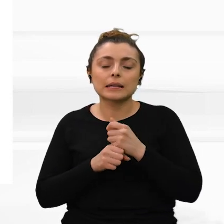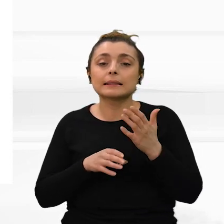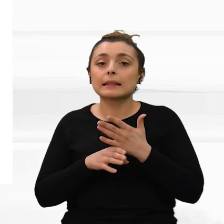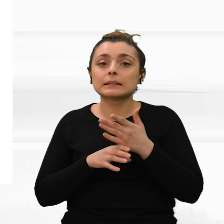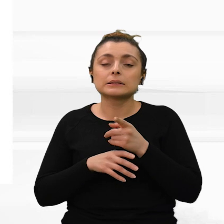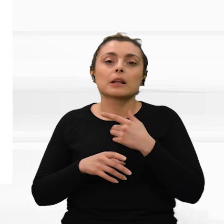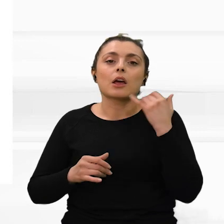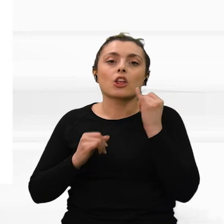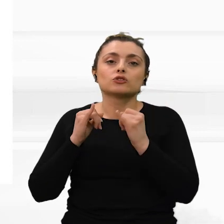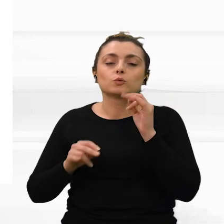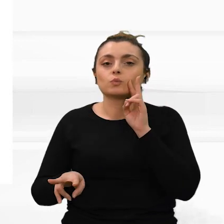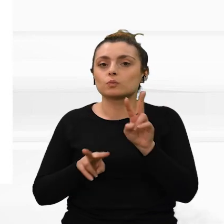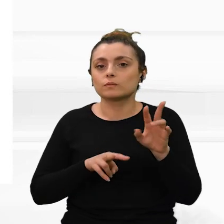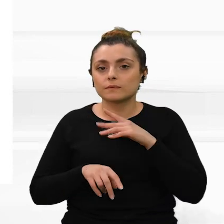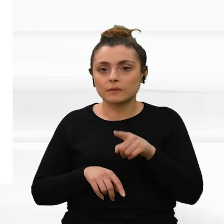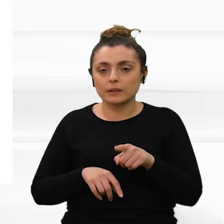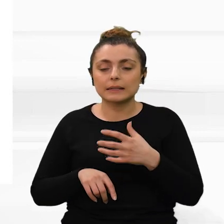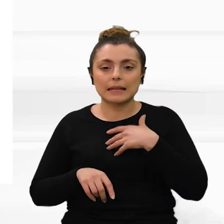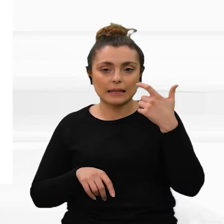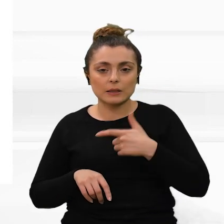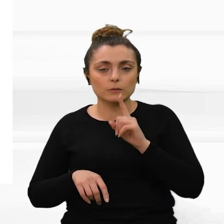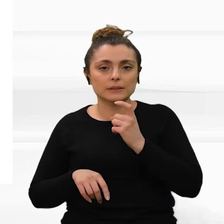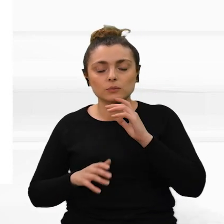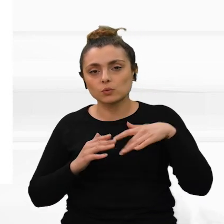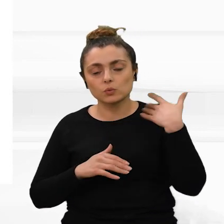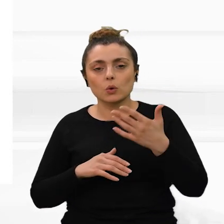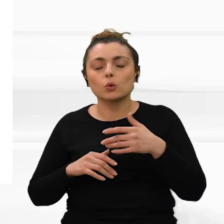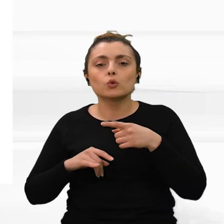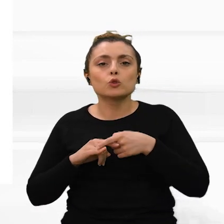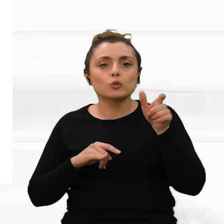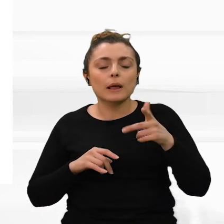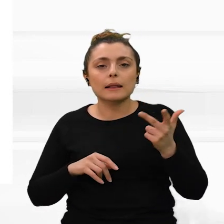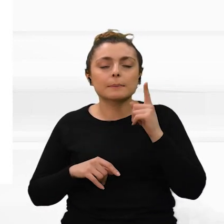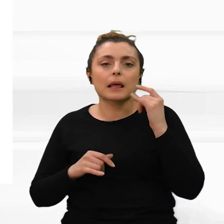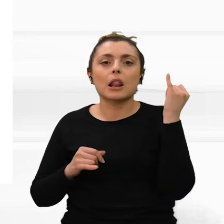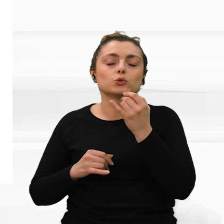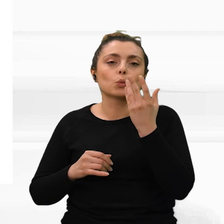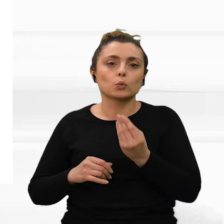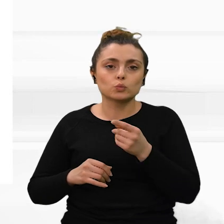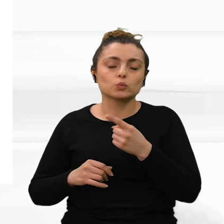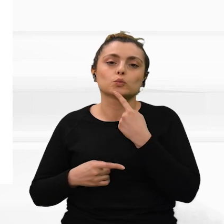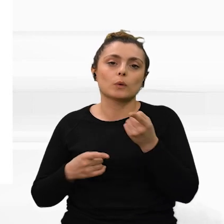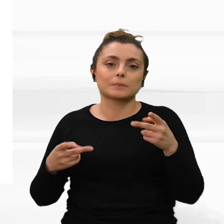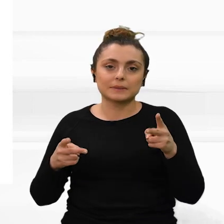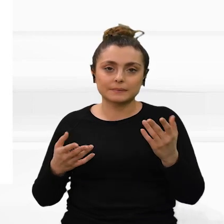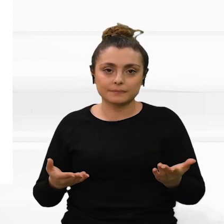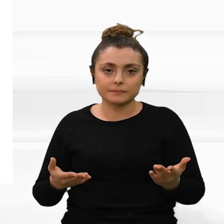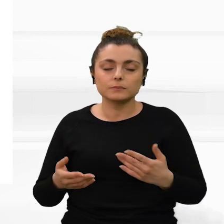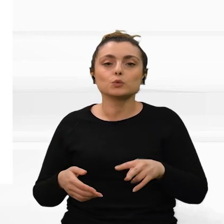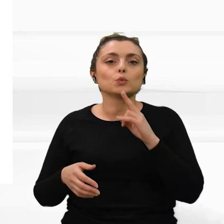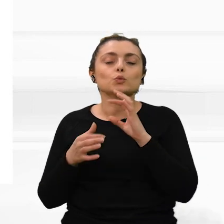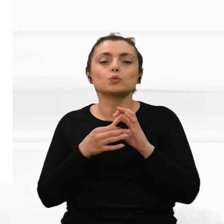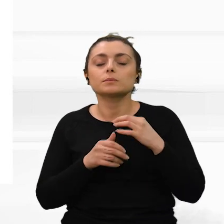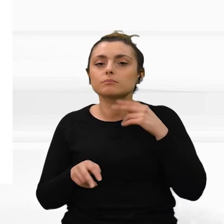Gazali'nin nedenselliği eleştirdiğini görüyoruz kendinden yüzyıllar sonra yuva etkileyen bir eleştiri olduğunu da söyleyebiliriz